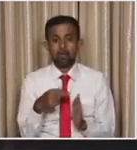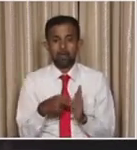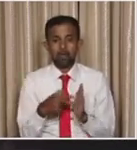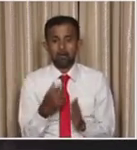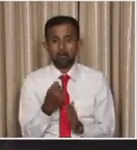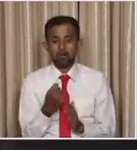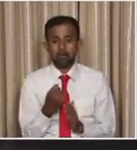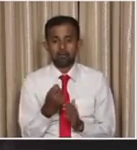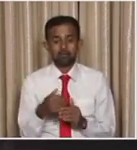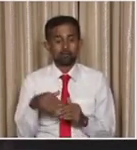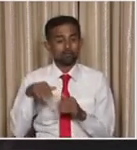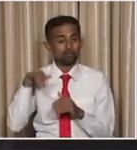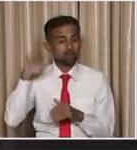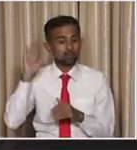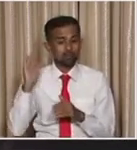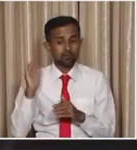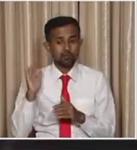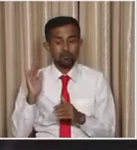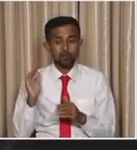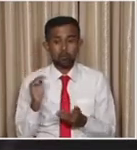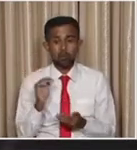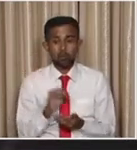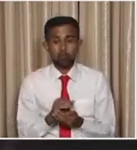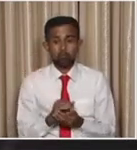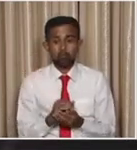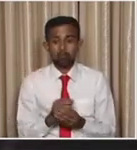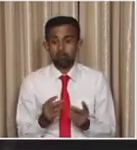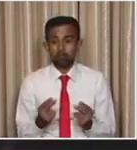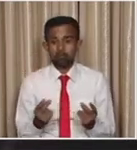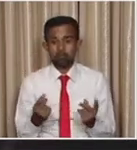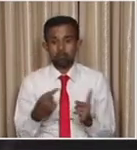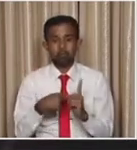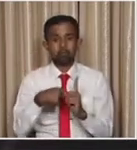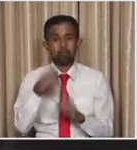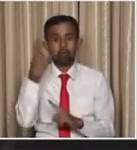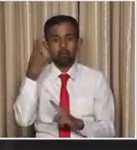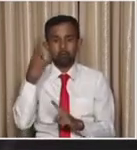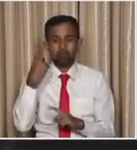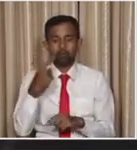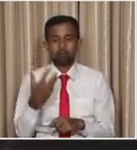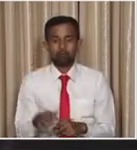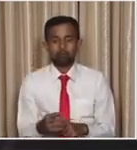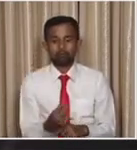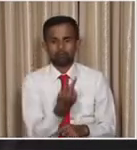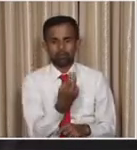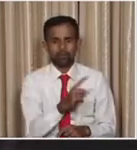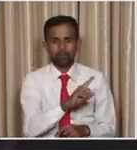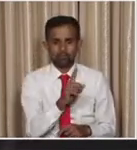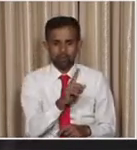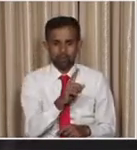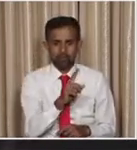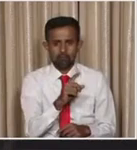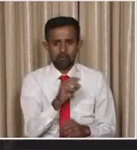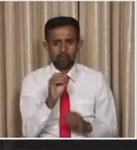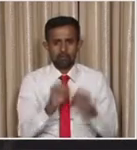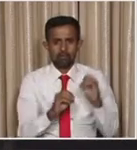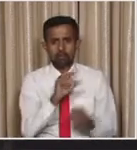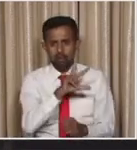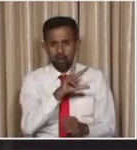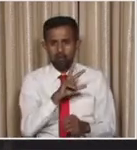මුළු ඉතිහාසය පුරාම තිබ්බ වේගයෙන්ම සංවර්ධනය වෙච්ච යුගය. 2010 වෙනකොට 108%කට ගියා